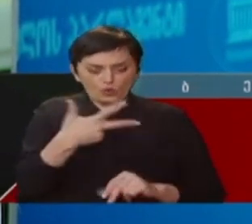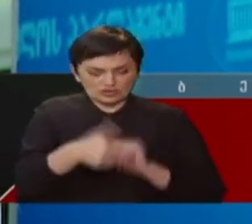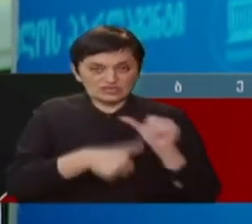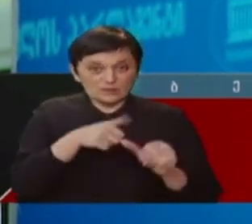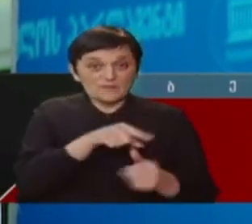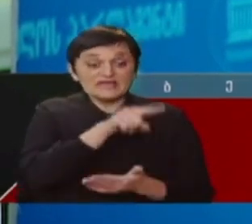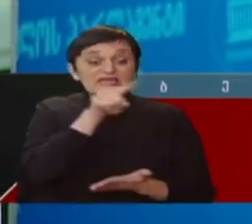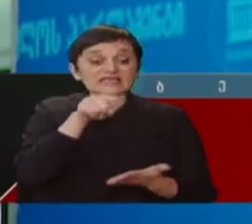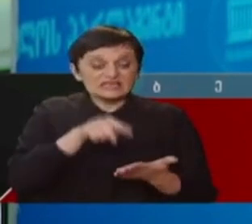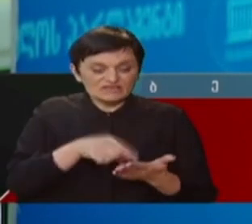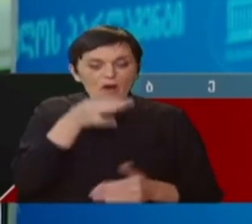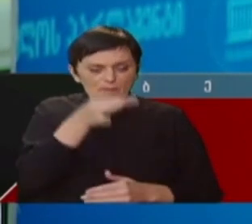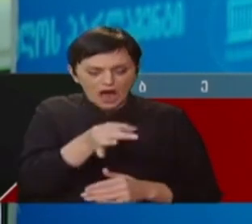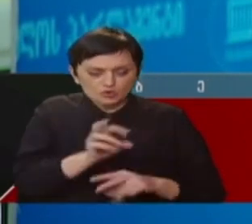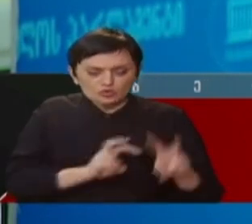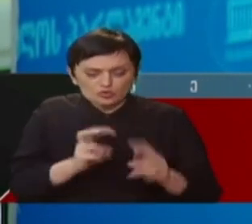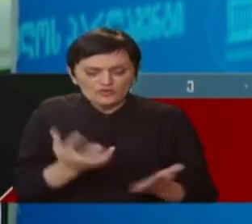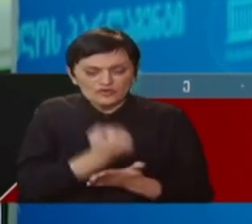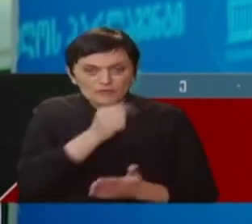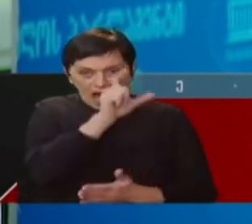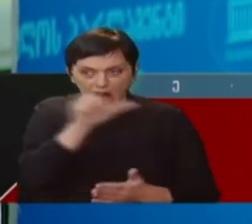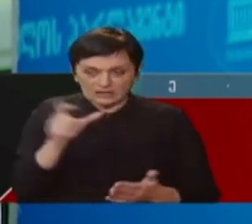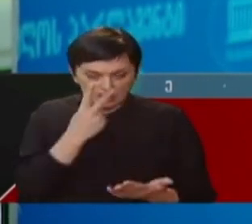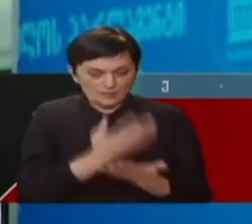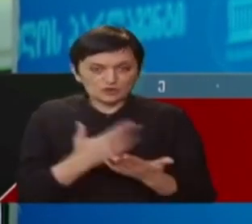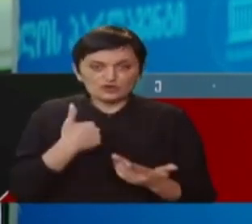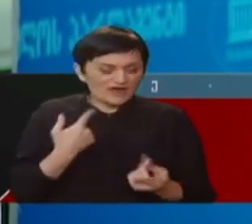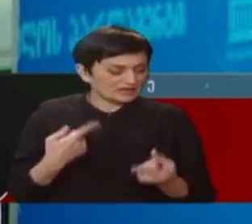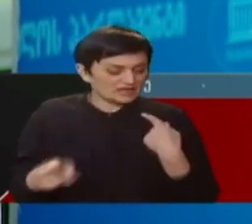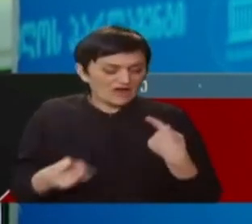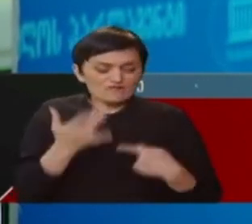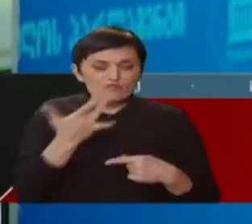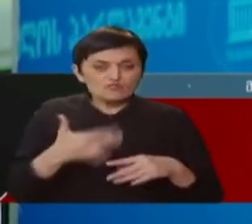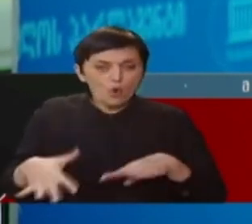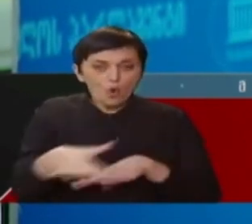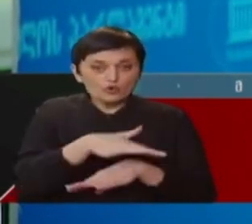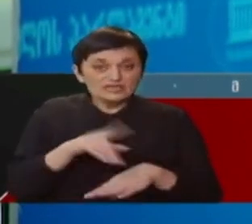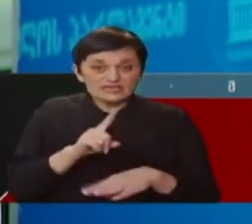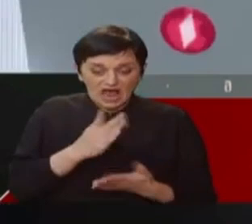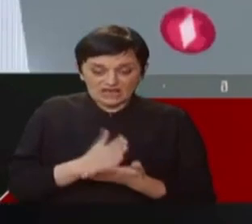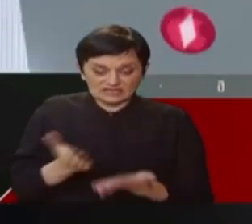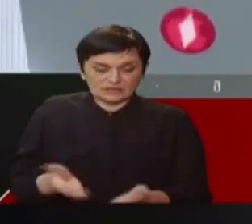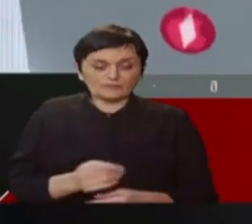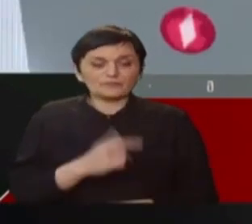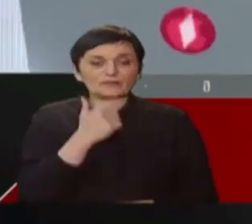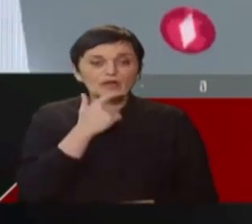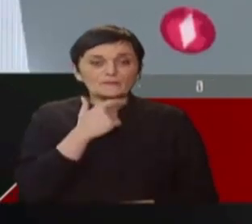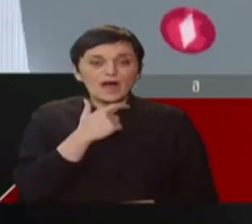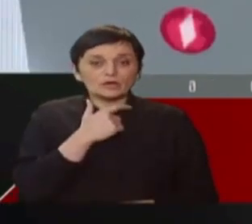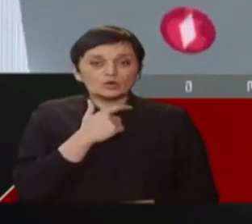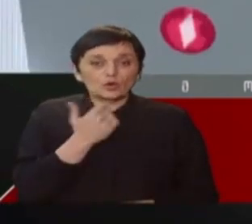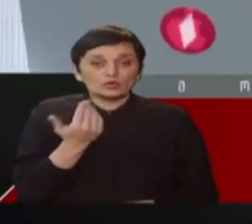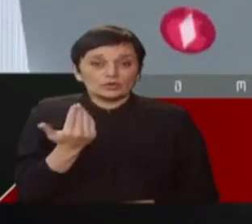ამ კითხვაზე პასუხს ვიპოვით, რომ რაღაცნაირად ადამიანებს ვაჩვენოთ, რომ ჩვენ გამსხავდებით იმ პოლიტიკური სპექტრისგან, რაც დაგვხვდა. ბატონო, თქვენ